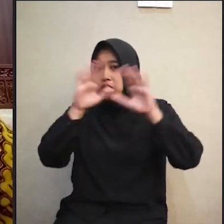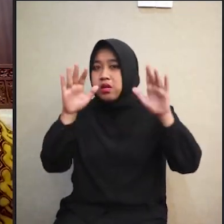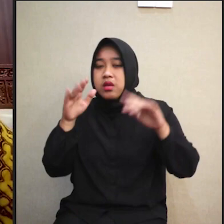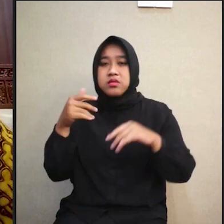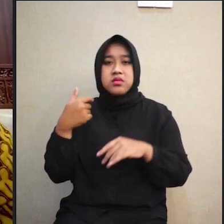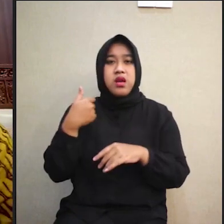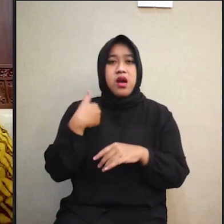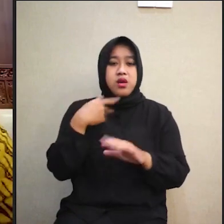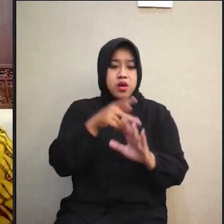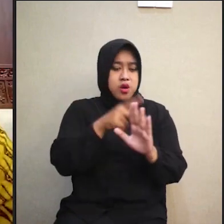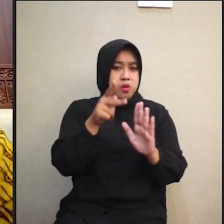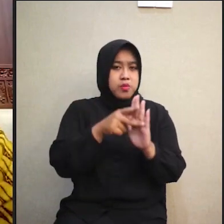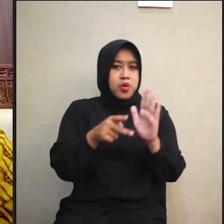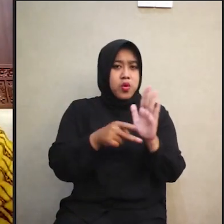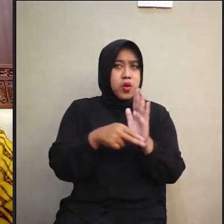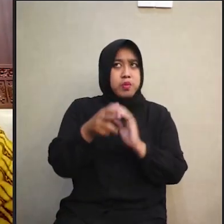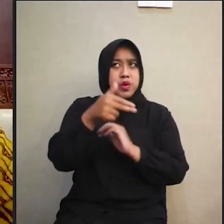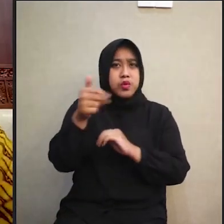Indonesia